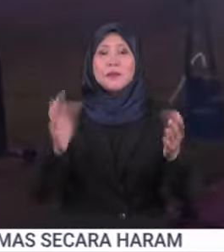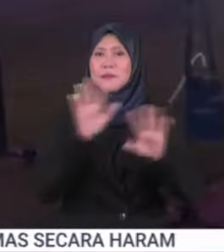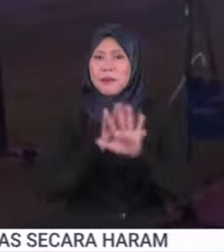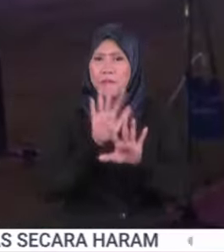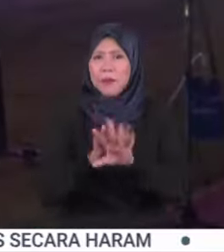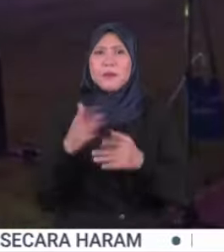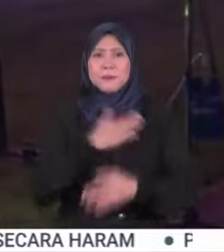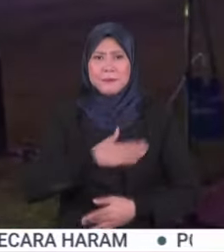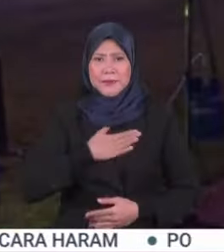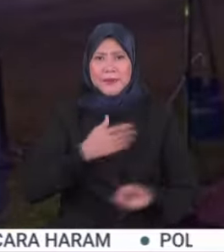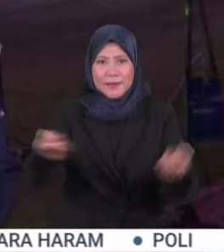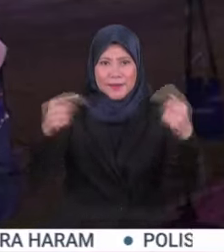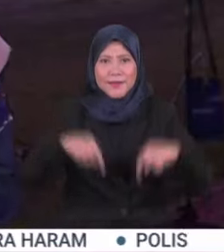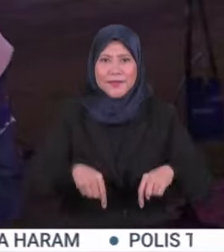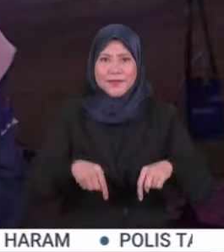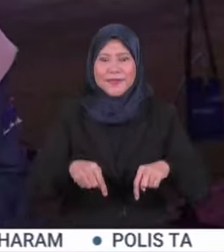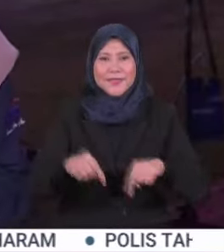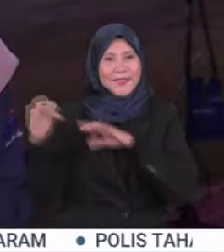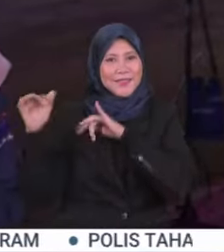ramai-ramai memeriahkan